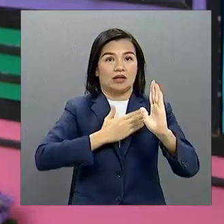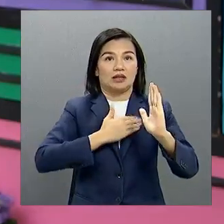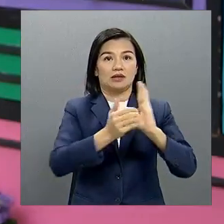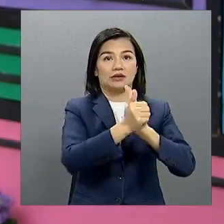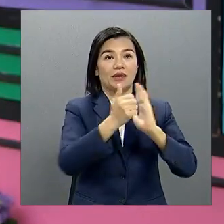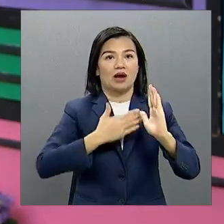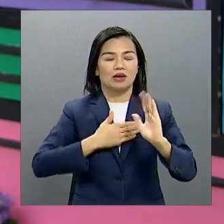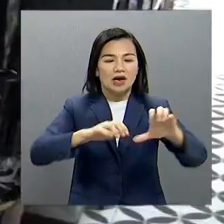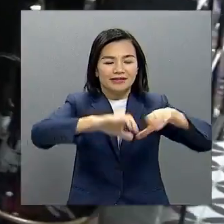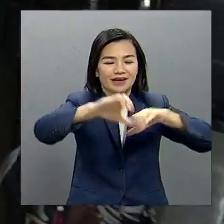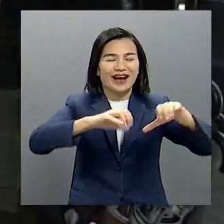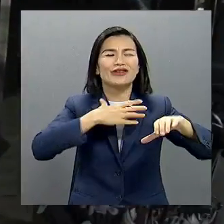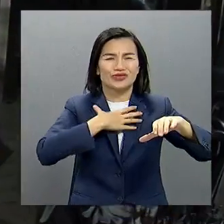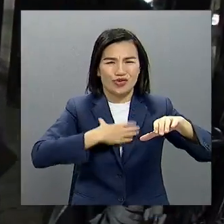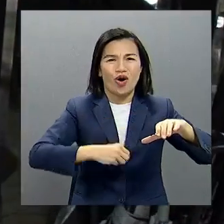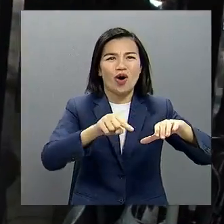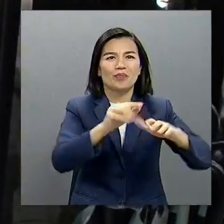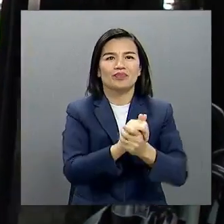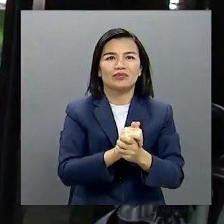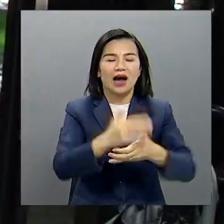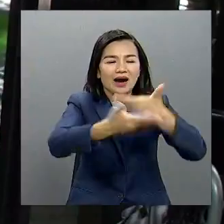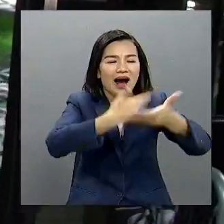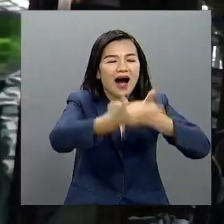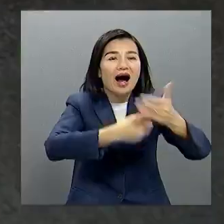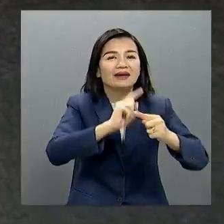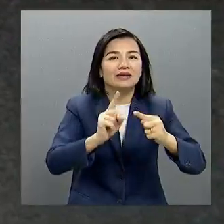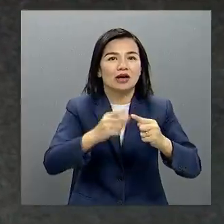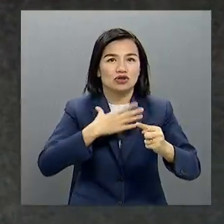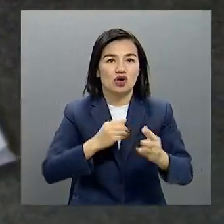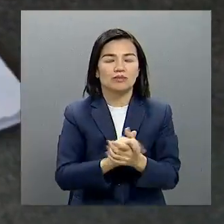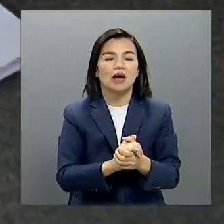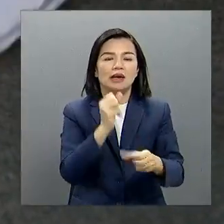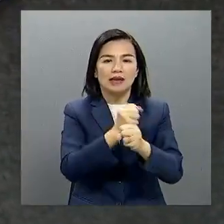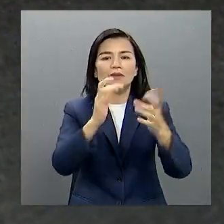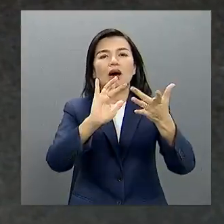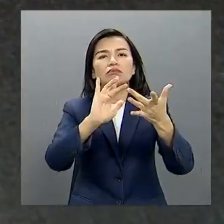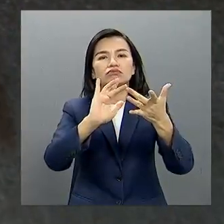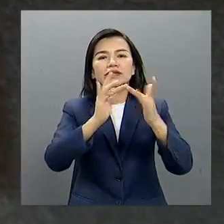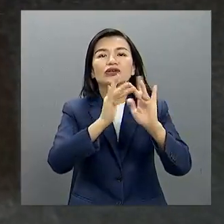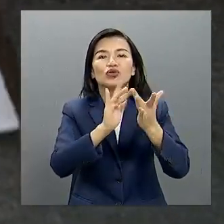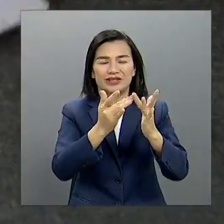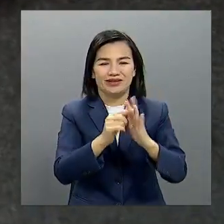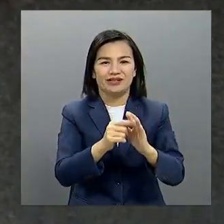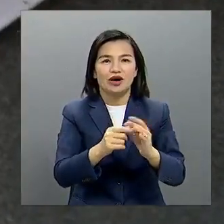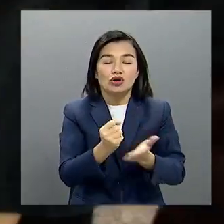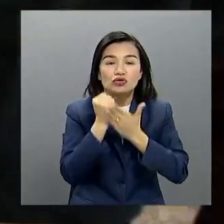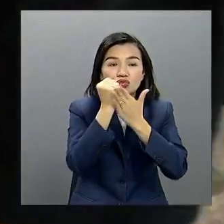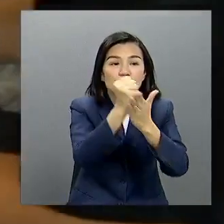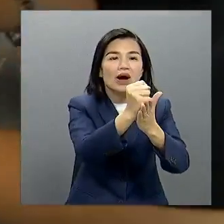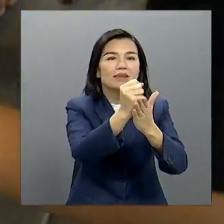ารเราชอบงานมาร์เก็ตติ้งก็เลยใช้ดิจิทัลมาร์เก็ตติ้งมาช่วยในการมีชื่อเสียงแล้วก็มีคน